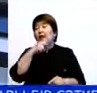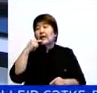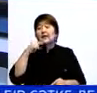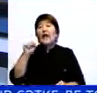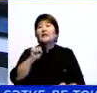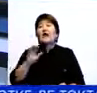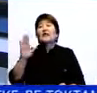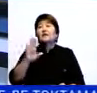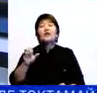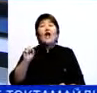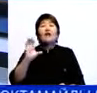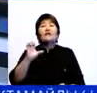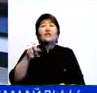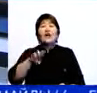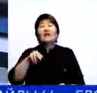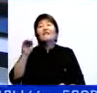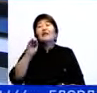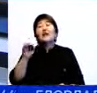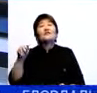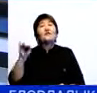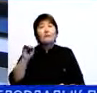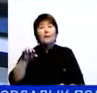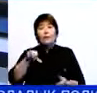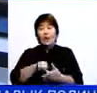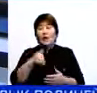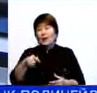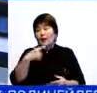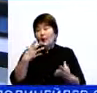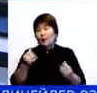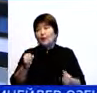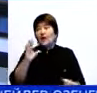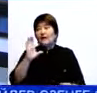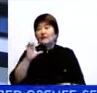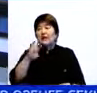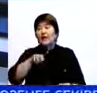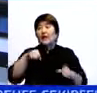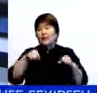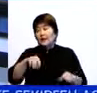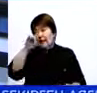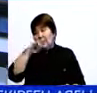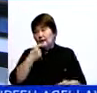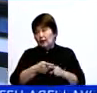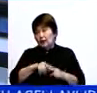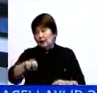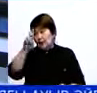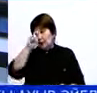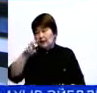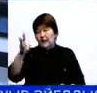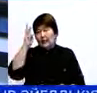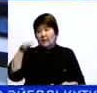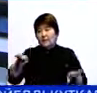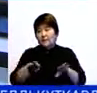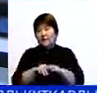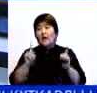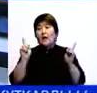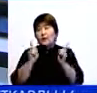Александр Волков пен австралиялық Франц Фибек болды. Айтулы күнге орай Австрияның билігі Қазақстанның осы мемлекеттегі елшілігімен бірге